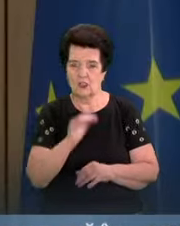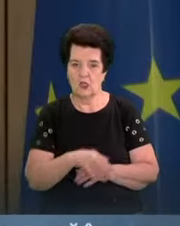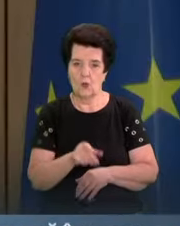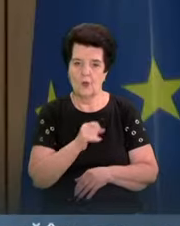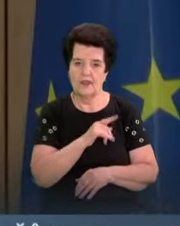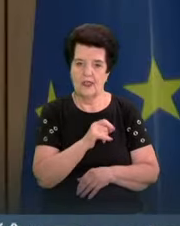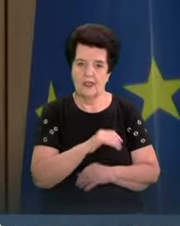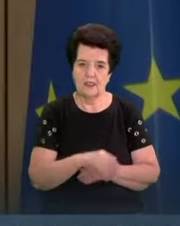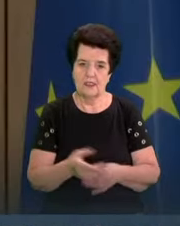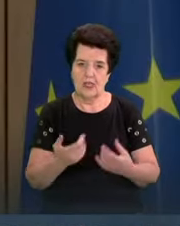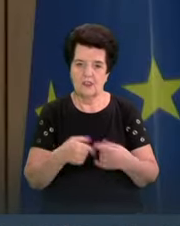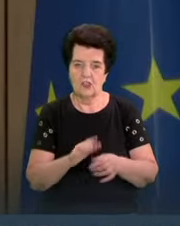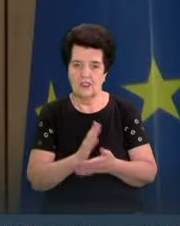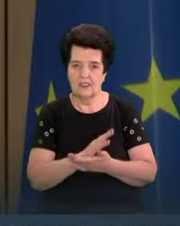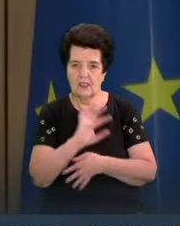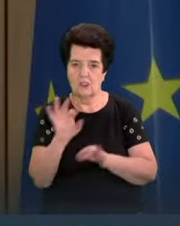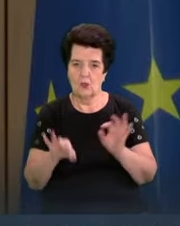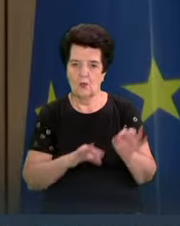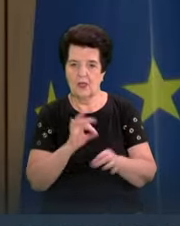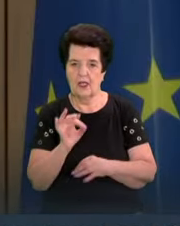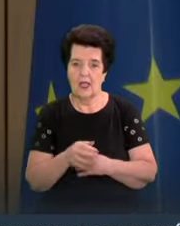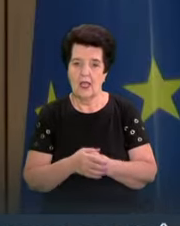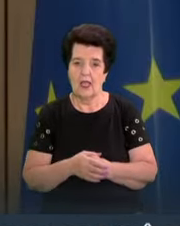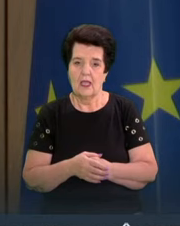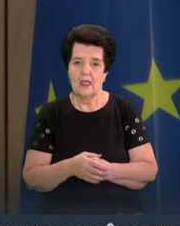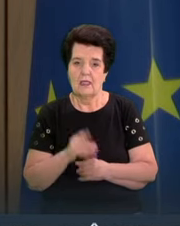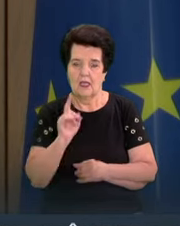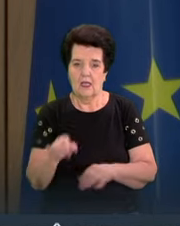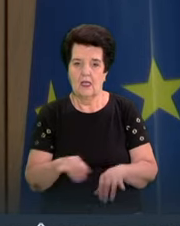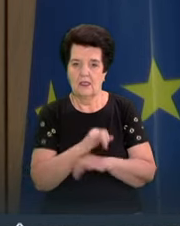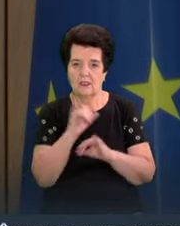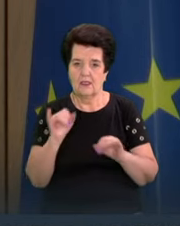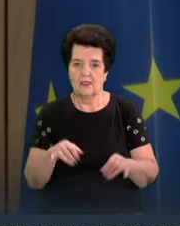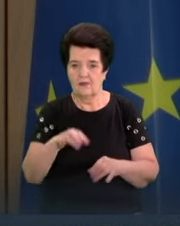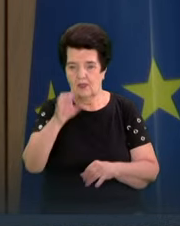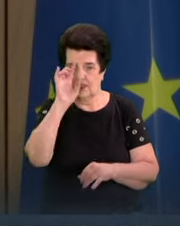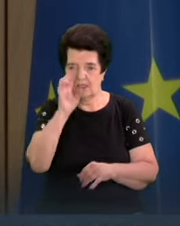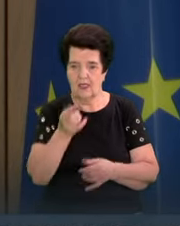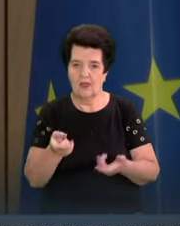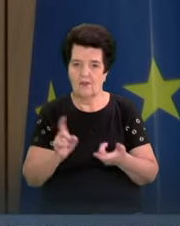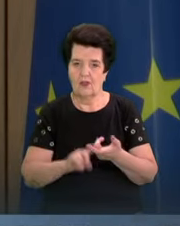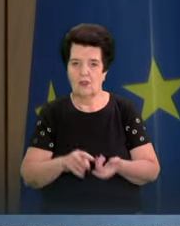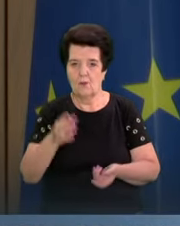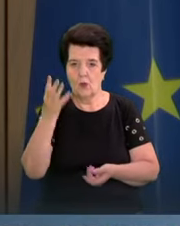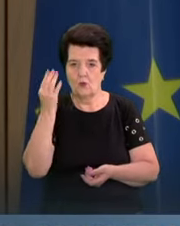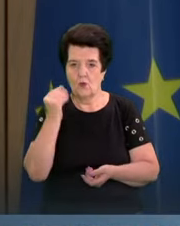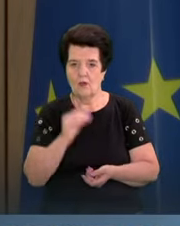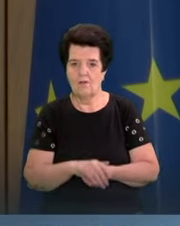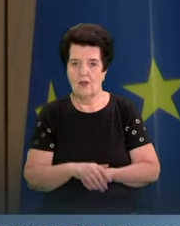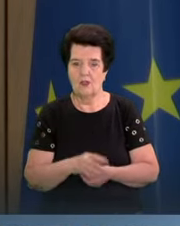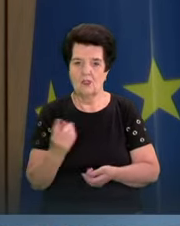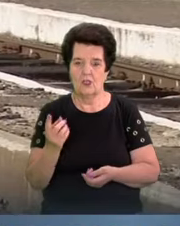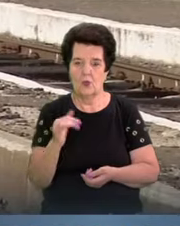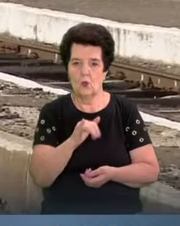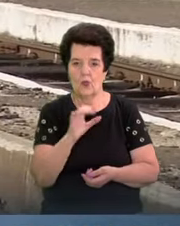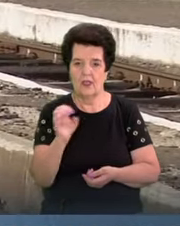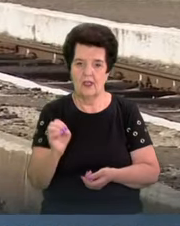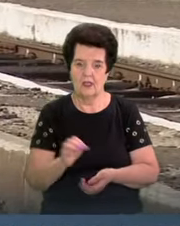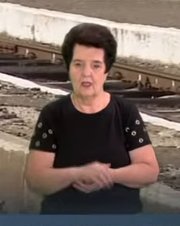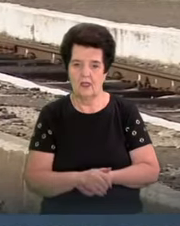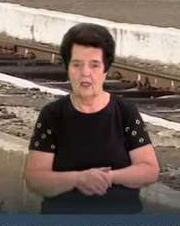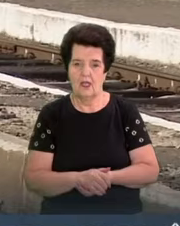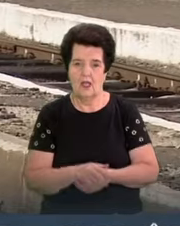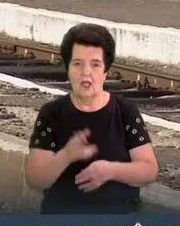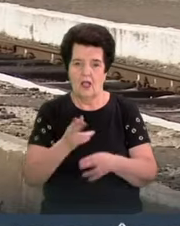Ungheni-Chișinău-Odessa. Acesta este un proiect strategic care va dezvolta țara și va conecta Moldova de Uniunea Europeană.